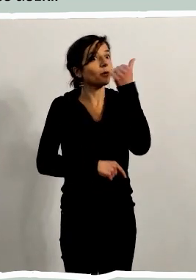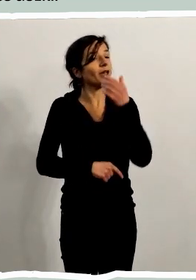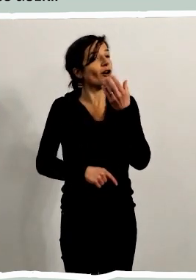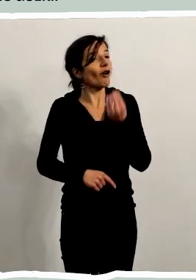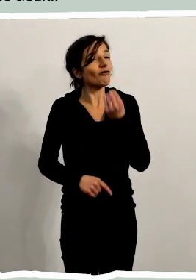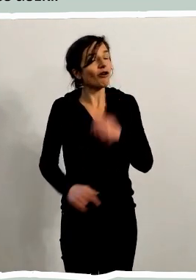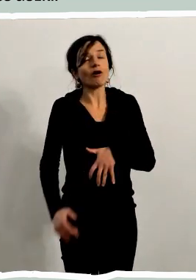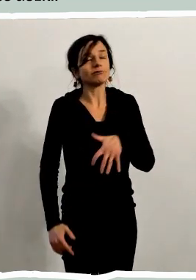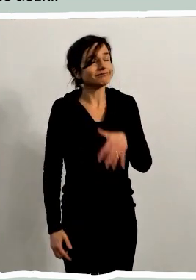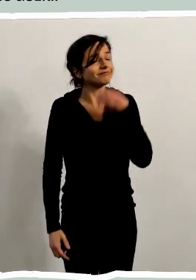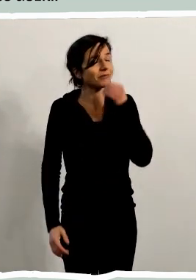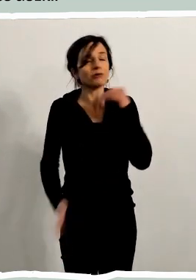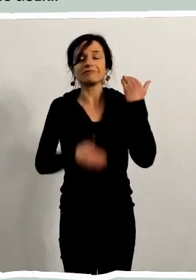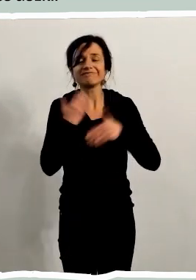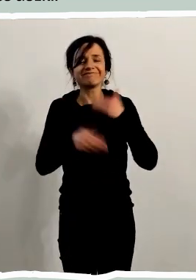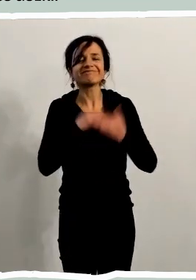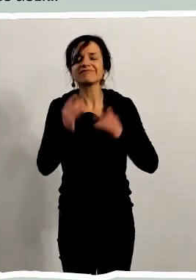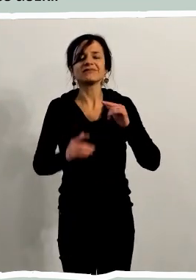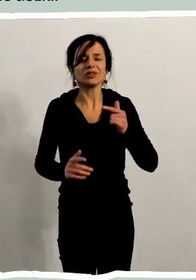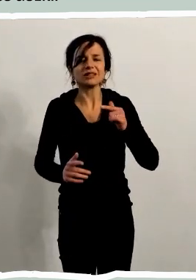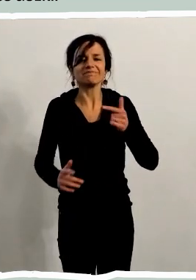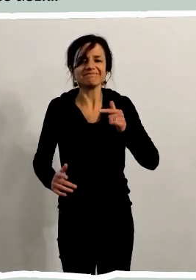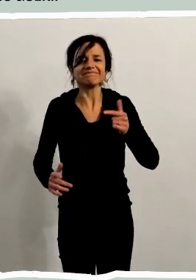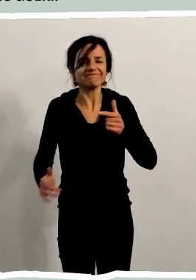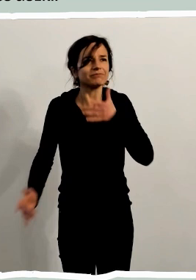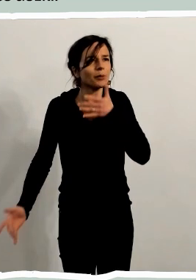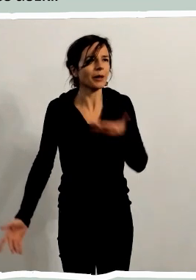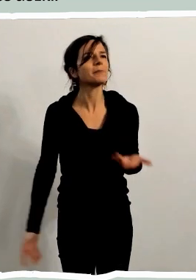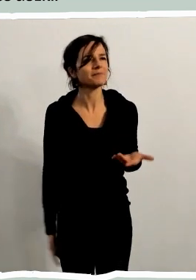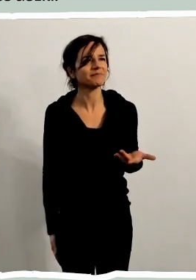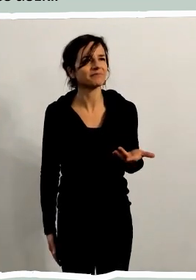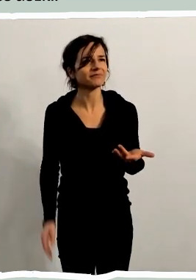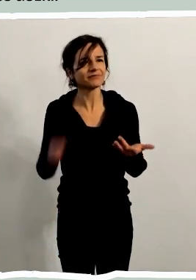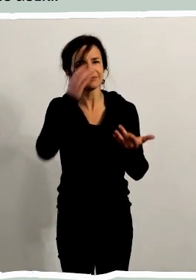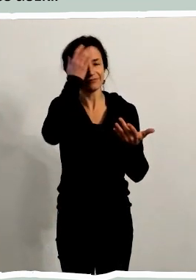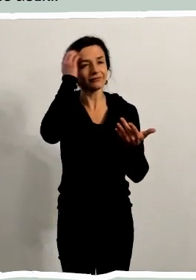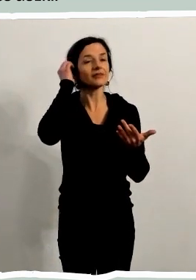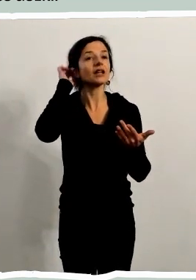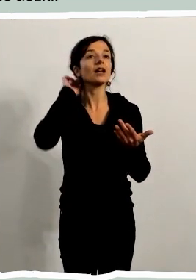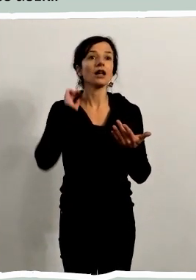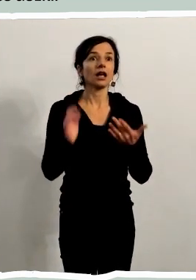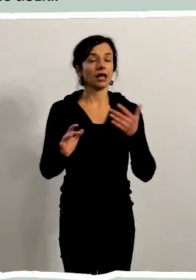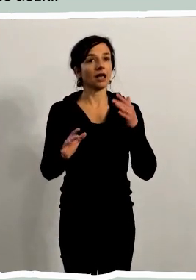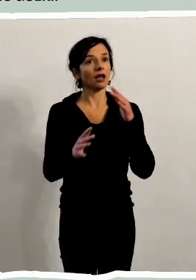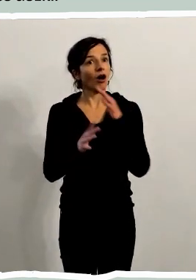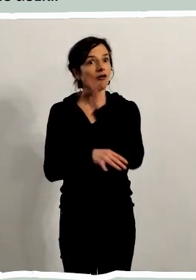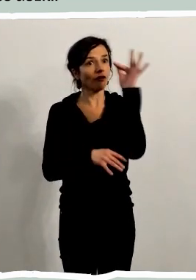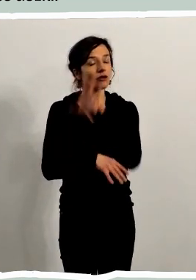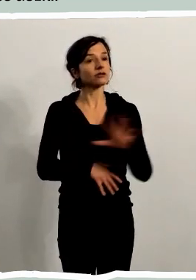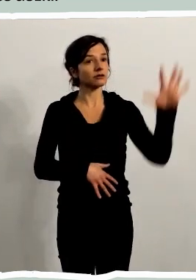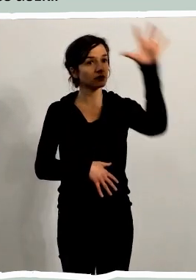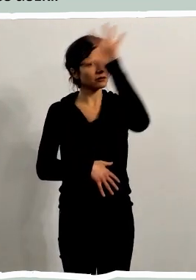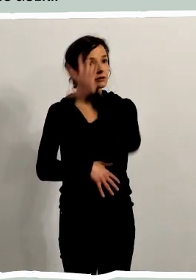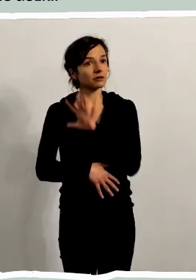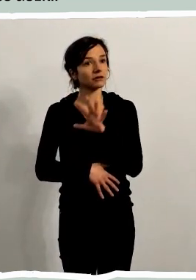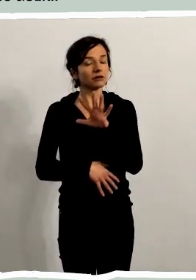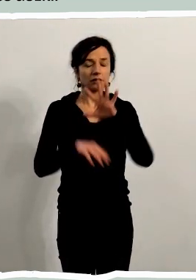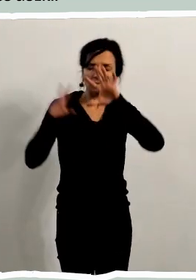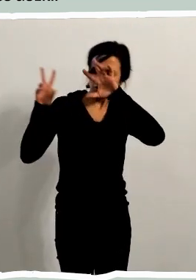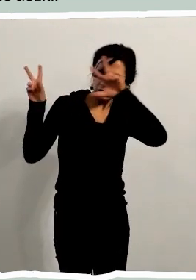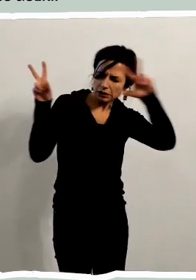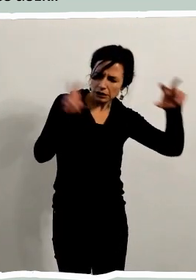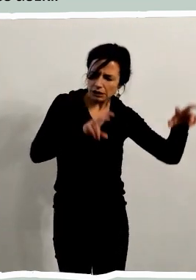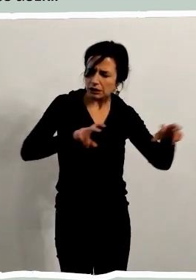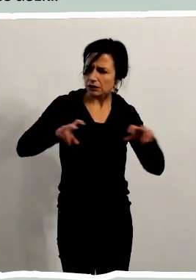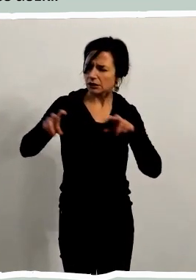pas à grandir la famille. Et des rapports qui ont été réalisés en France estiment que parmi la population qui est en